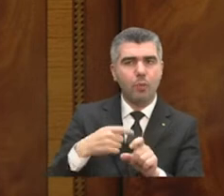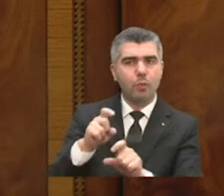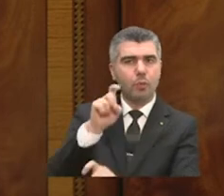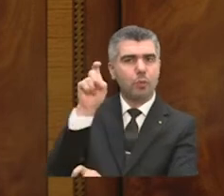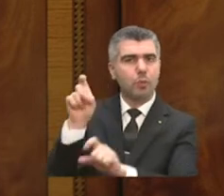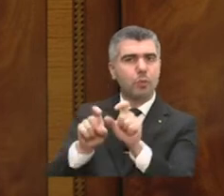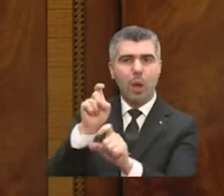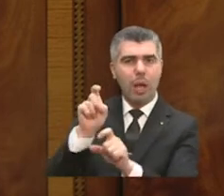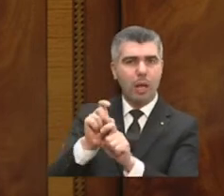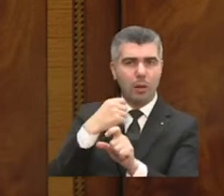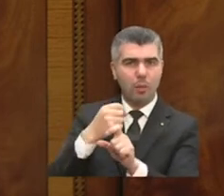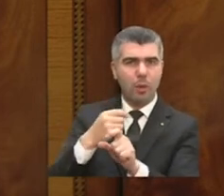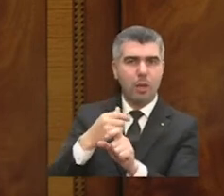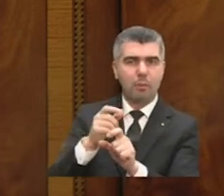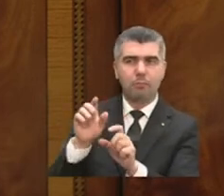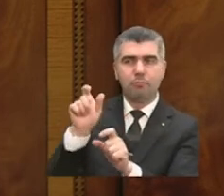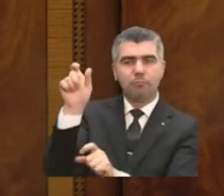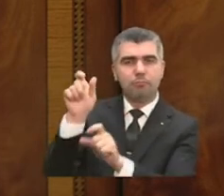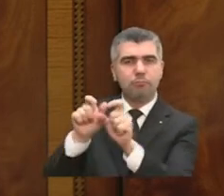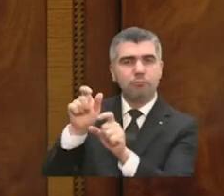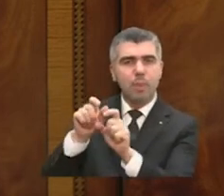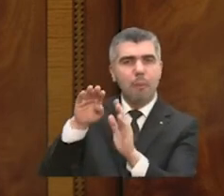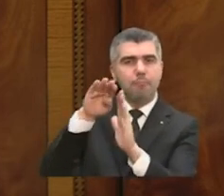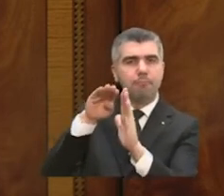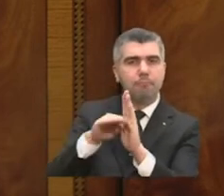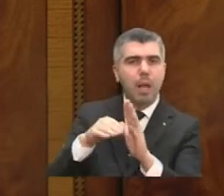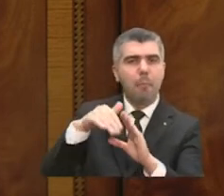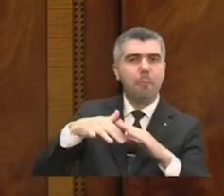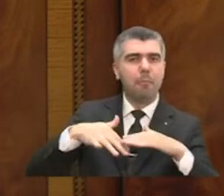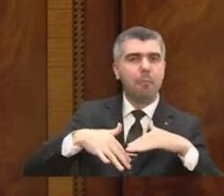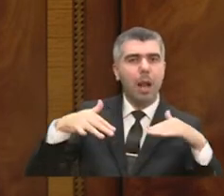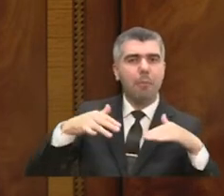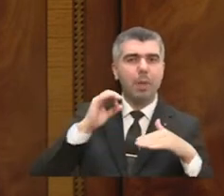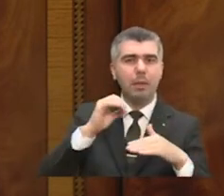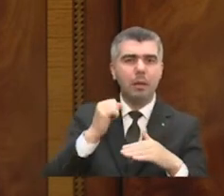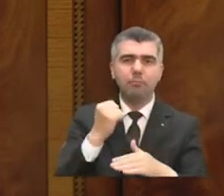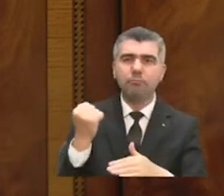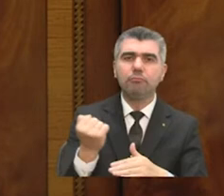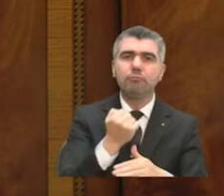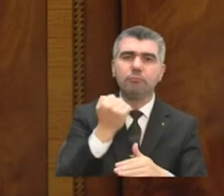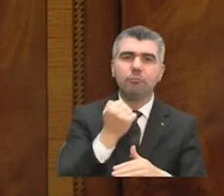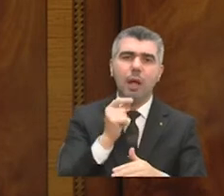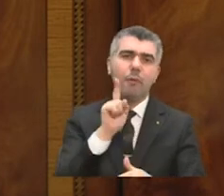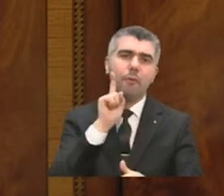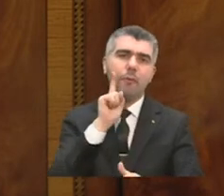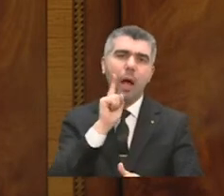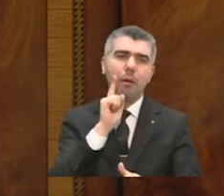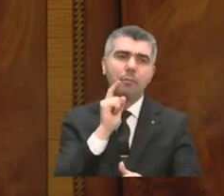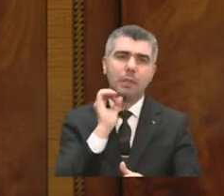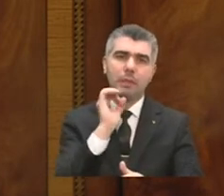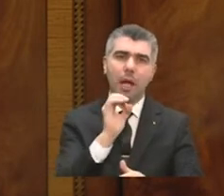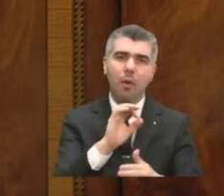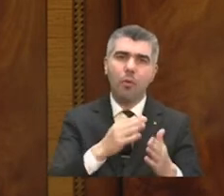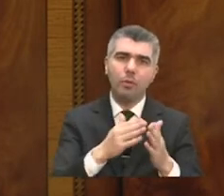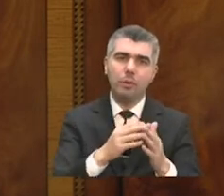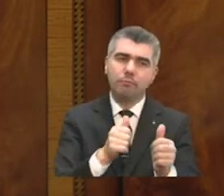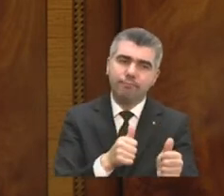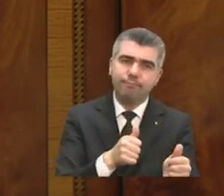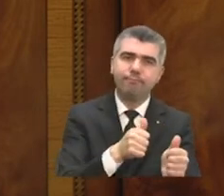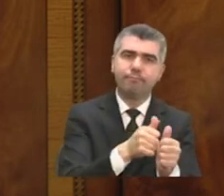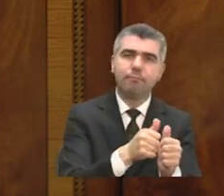des questions liées à des questions de mœurs. Alors comment est-ce que